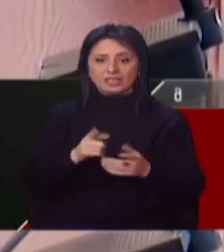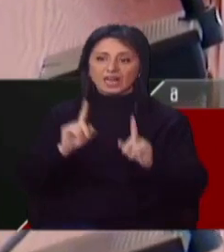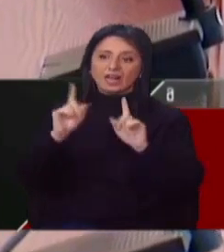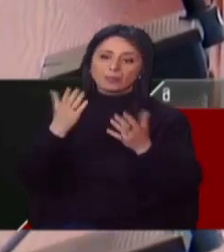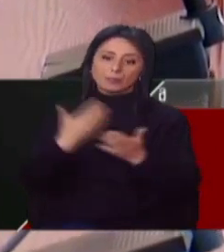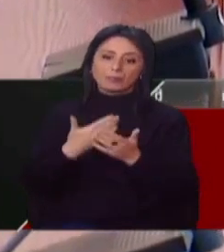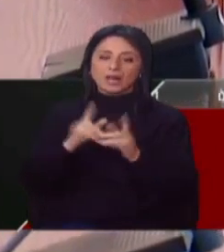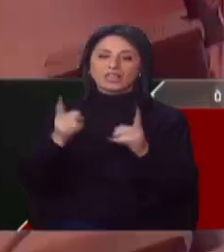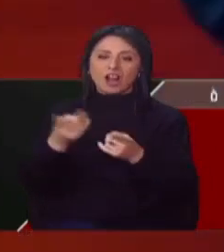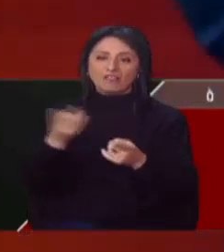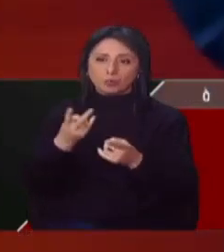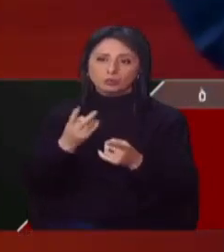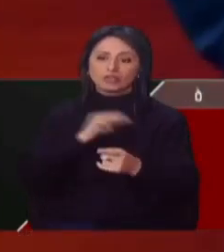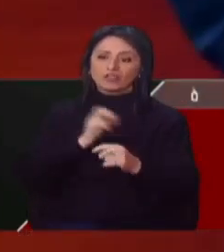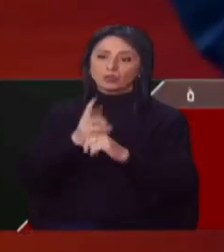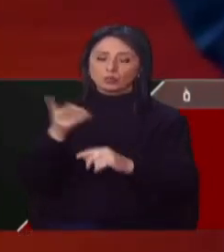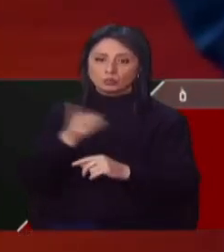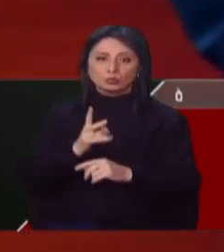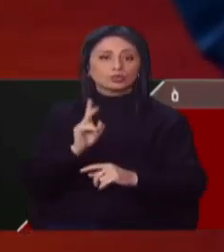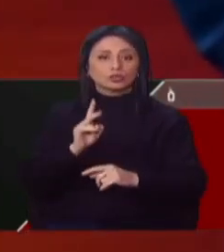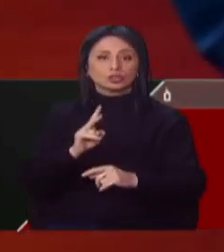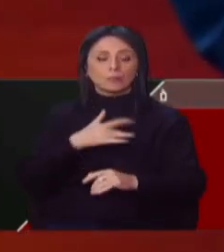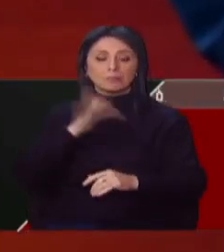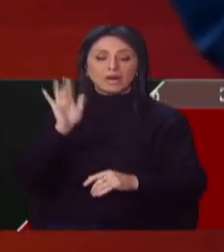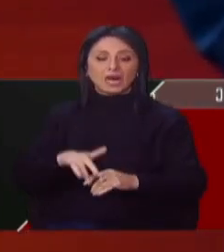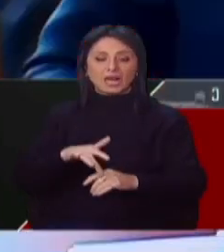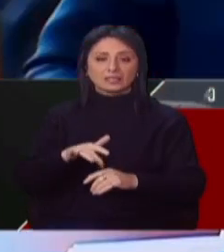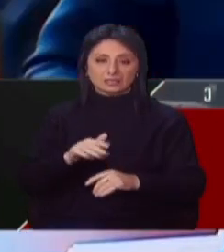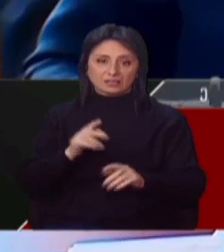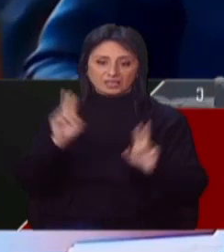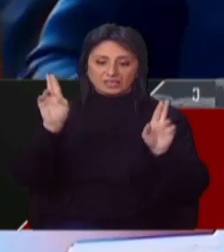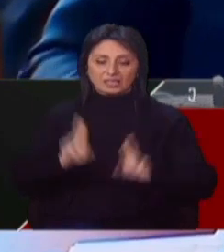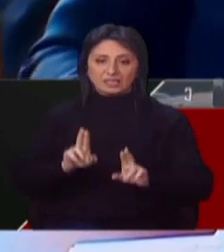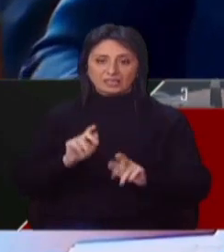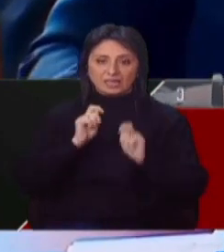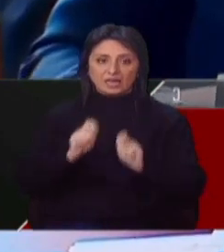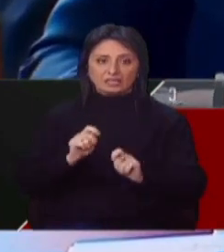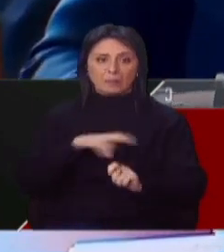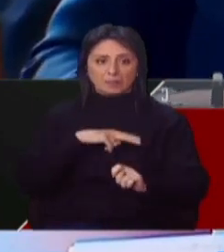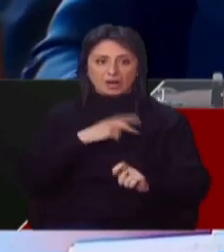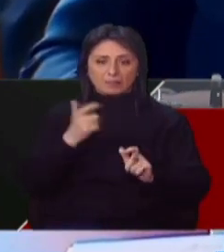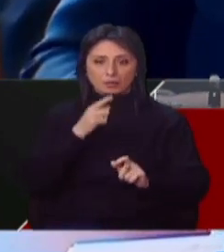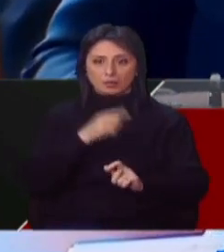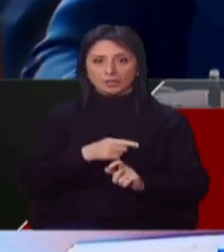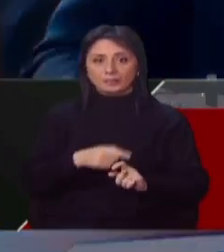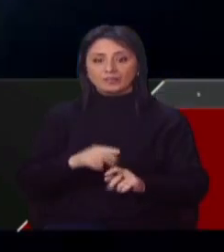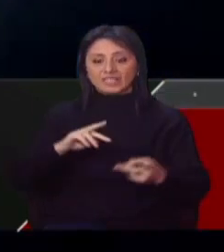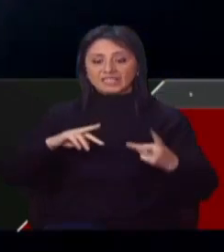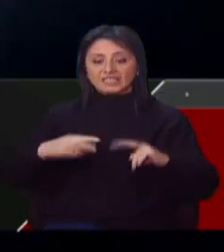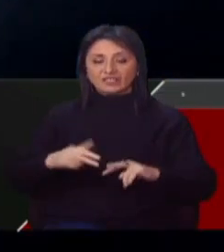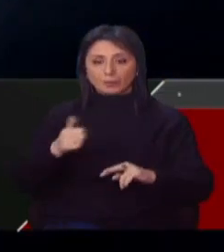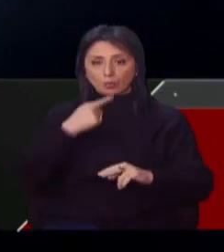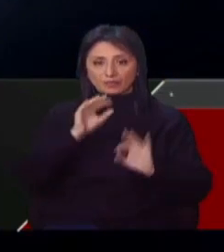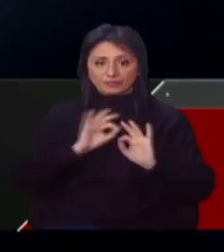დაკავებისა და თანამდებობიდან გათავისუფლებასთან დაკავშირებით მკაცრიდან მტკიცე წესების განსაზღვრა. Რაც შეეხება თავად ცვლილებებს,